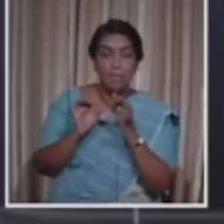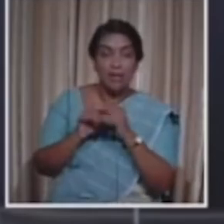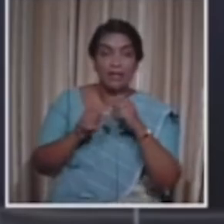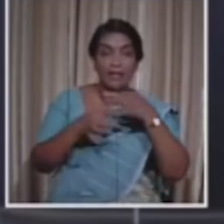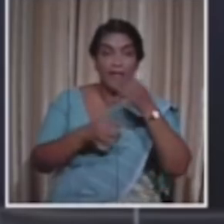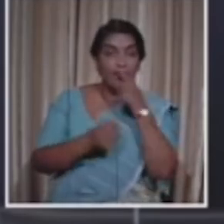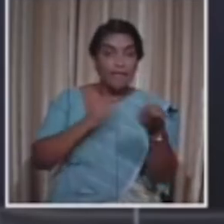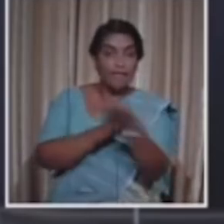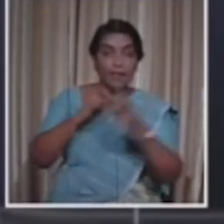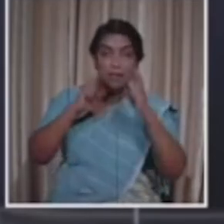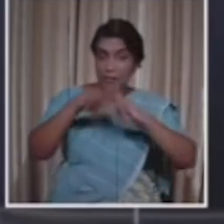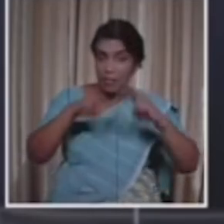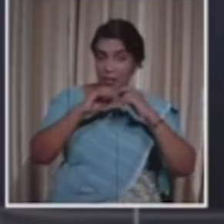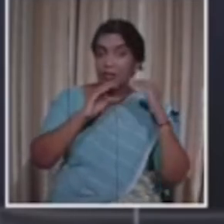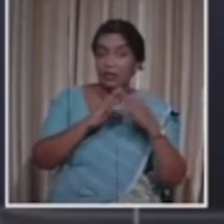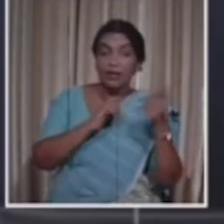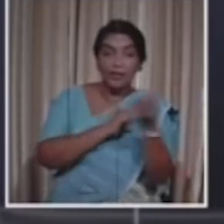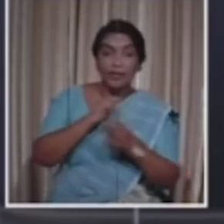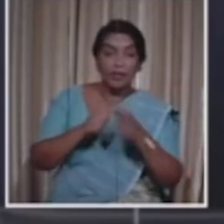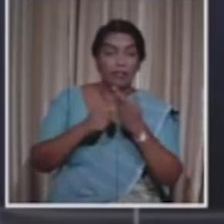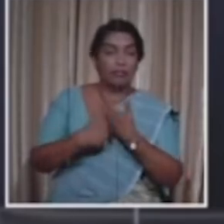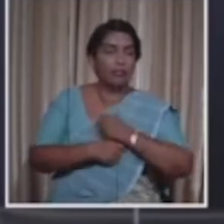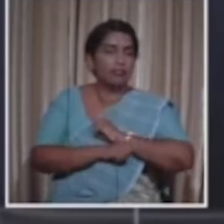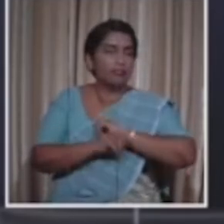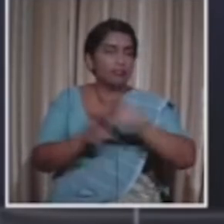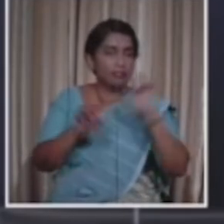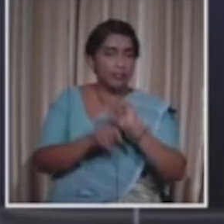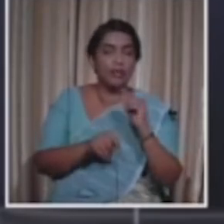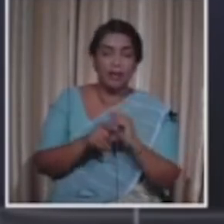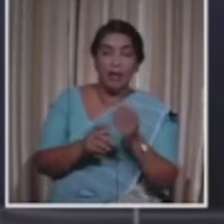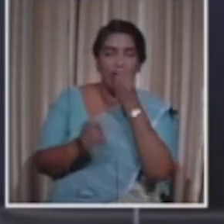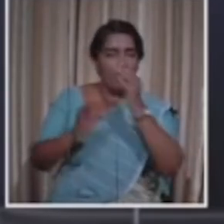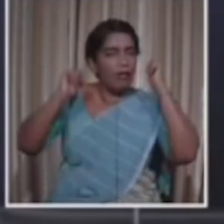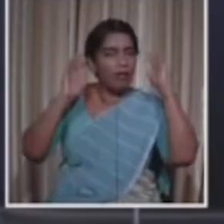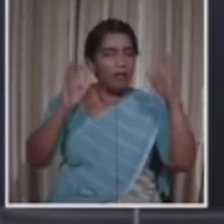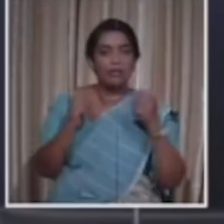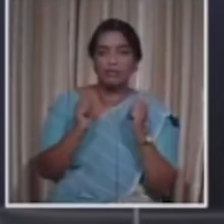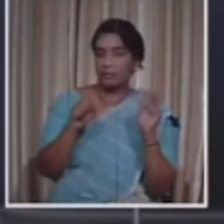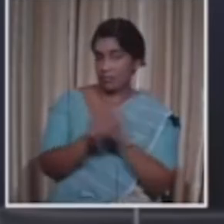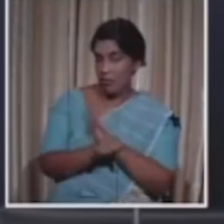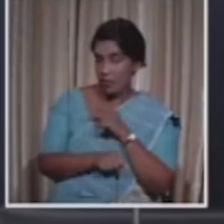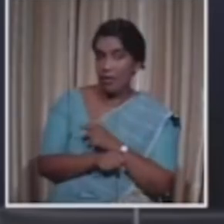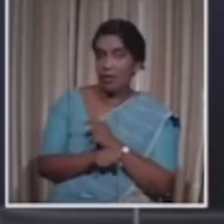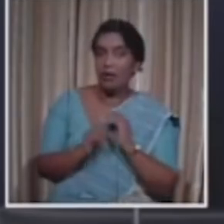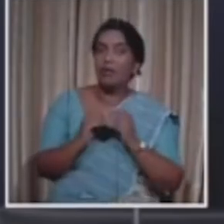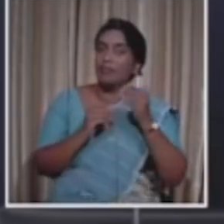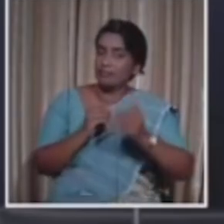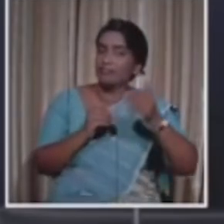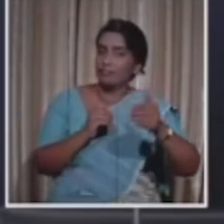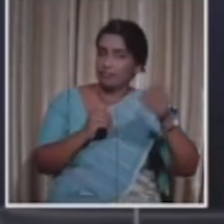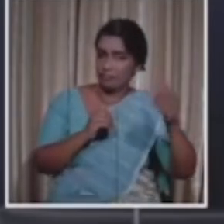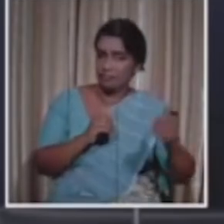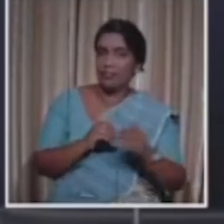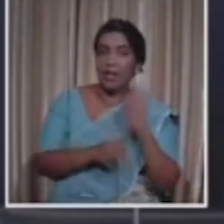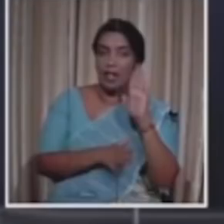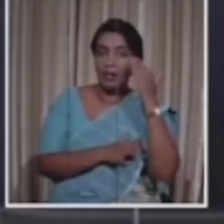parayachana ayatane bg 7 8 handunla dila sahalin swayam poishita kala eka ita passe idirila gelichcha da